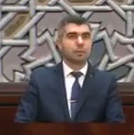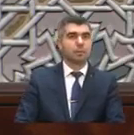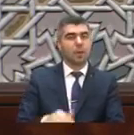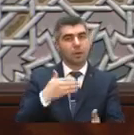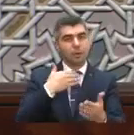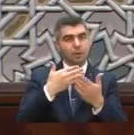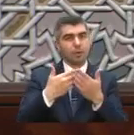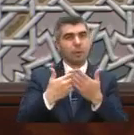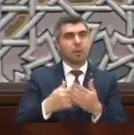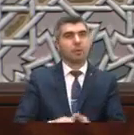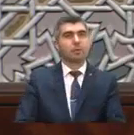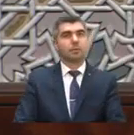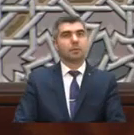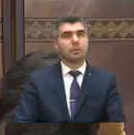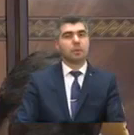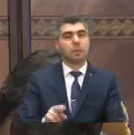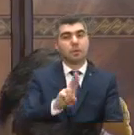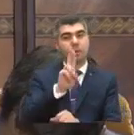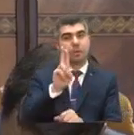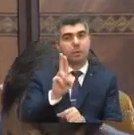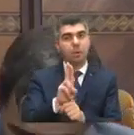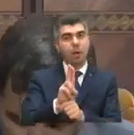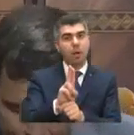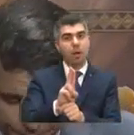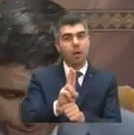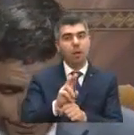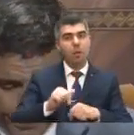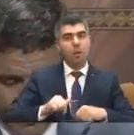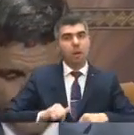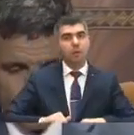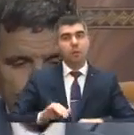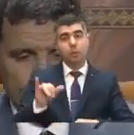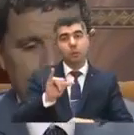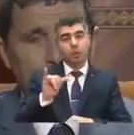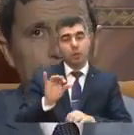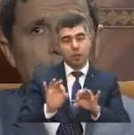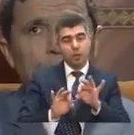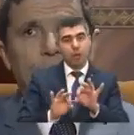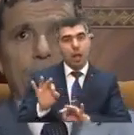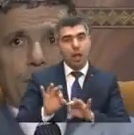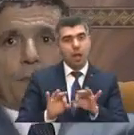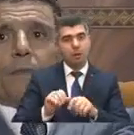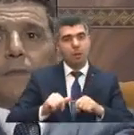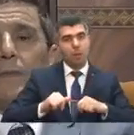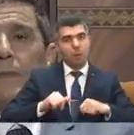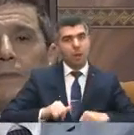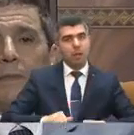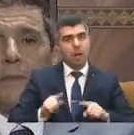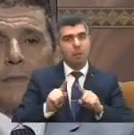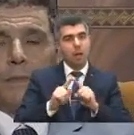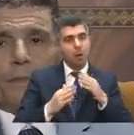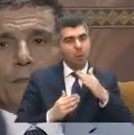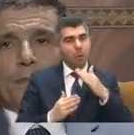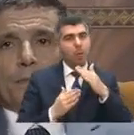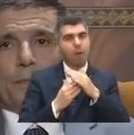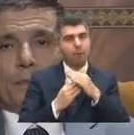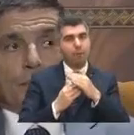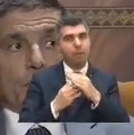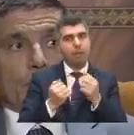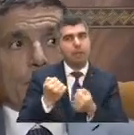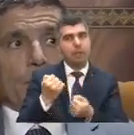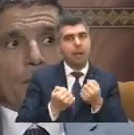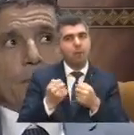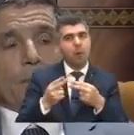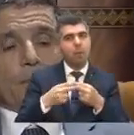شكرا. نسائلكم سيد كاتب الدولة، ما هي الإجراءات التي قامت بها الوزارة للحد من ظاهرة النقل السري؟